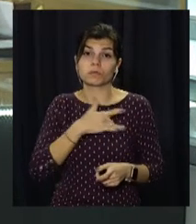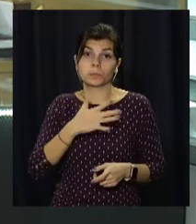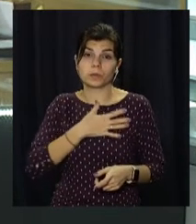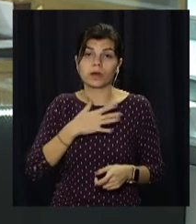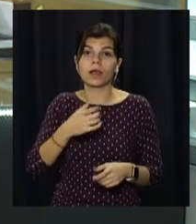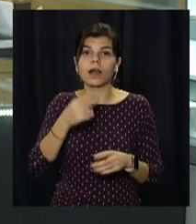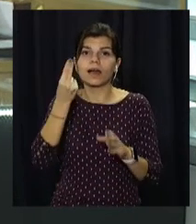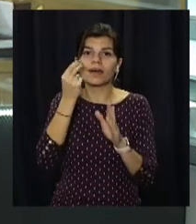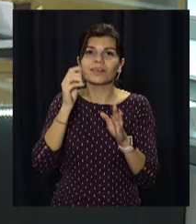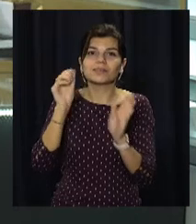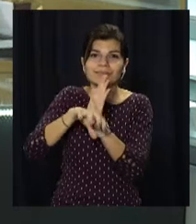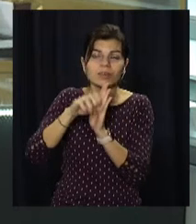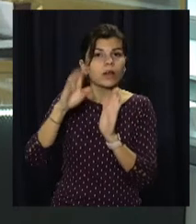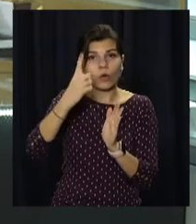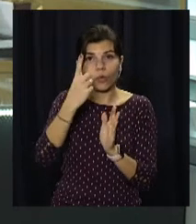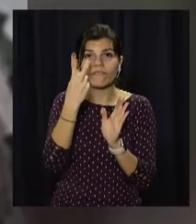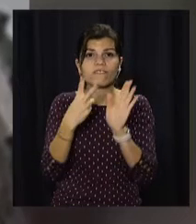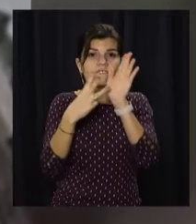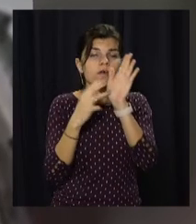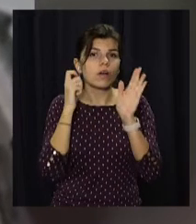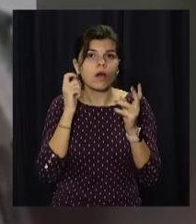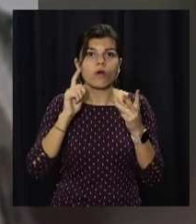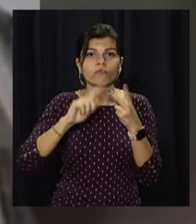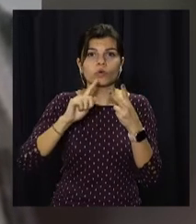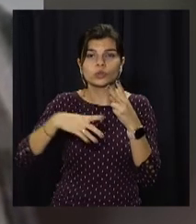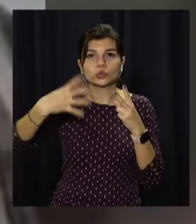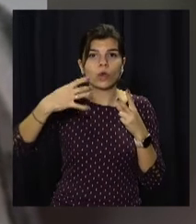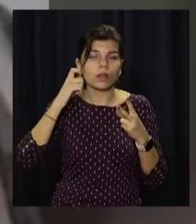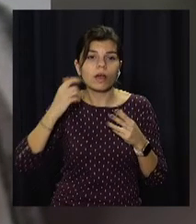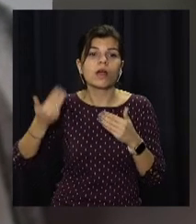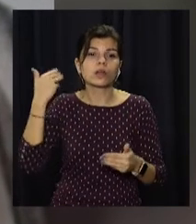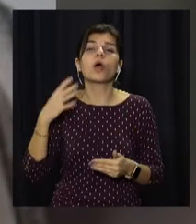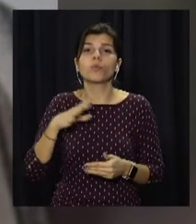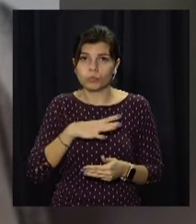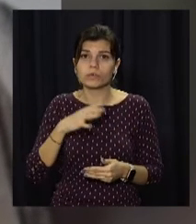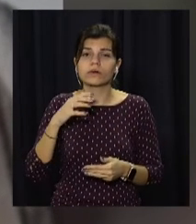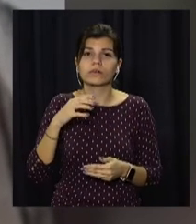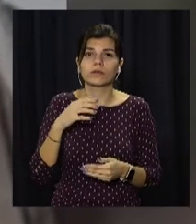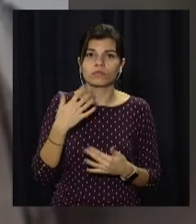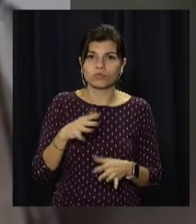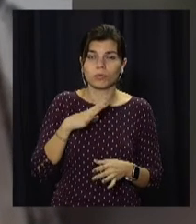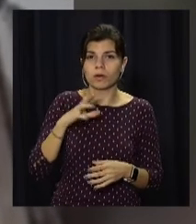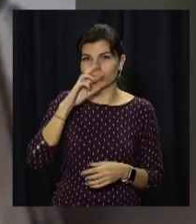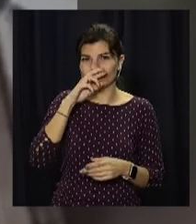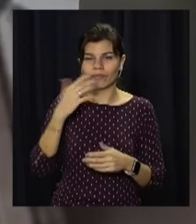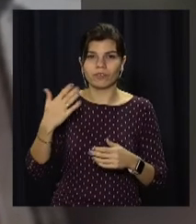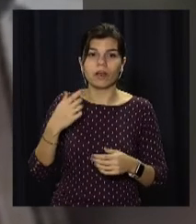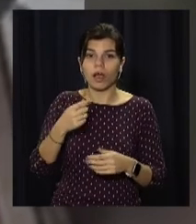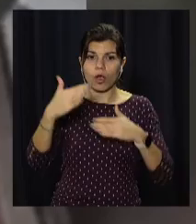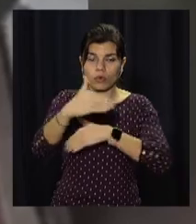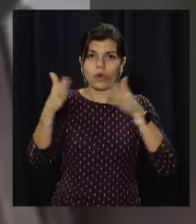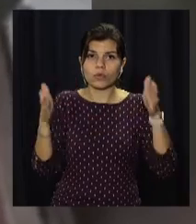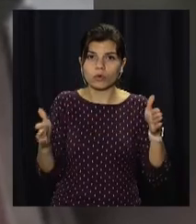скриньку. Одному 28 років, іншому 40. Обидва були раніше засуджені. Зловмисники поцупили коробку з грішми